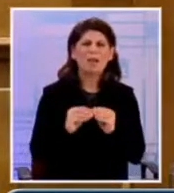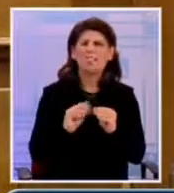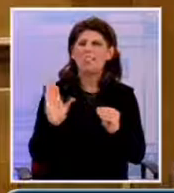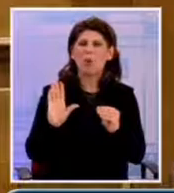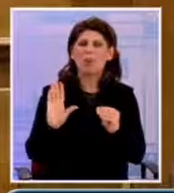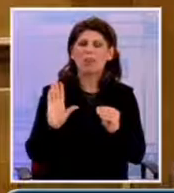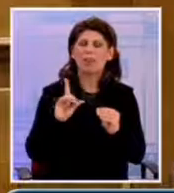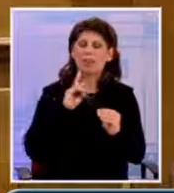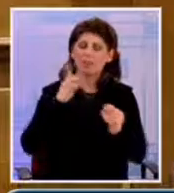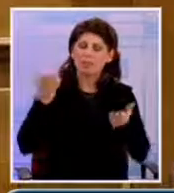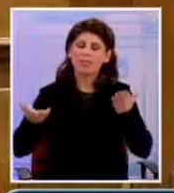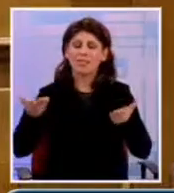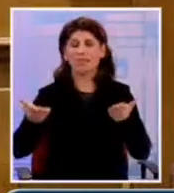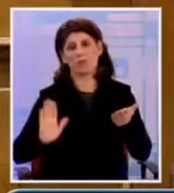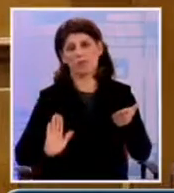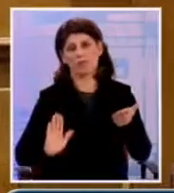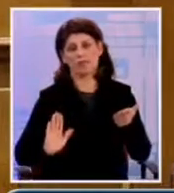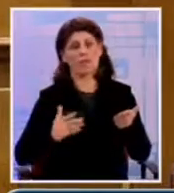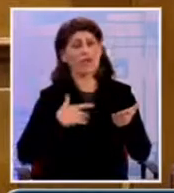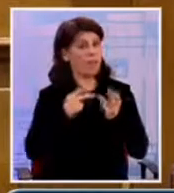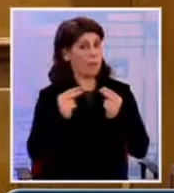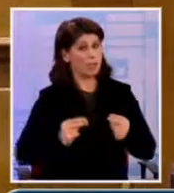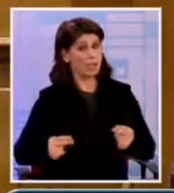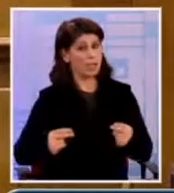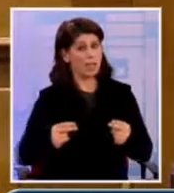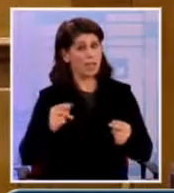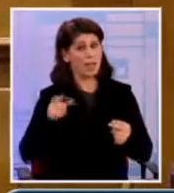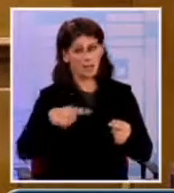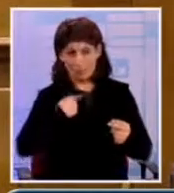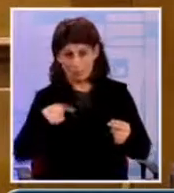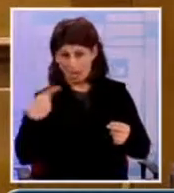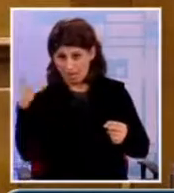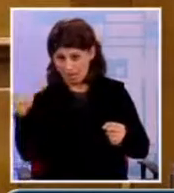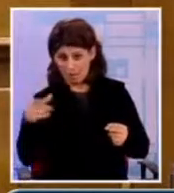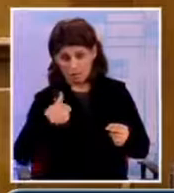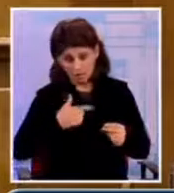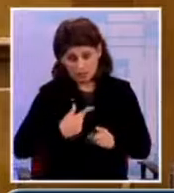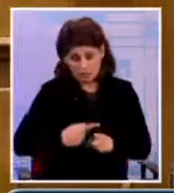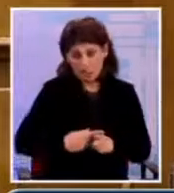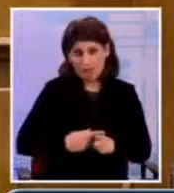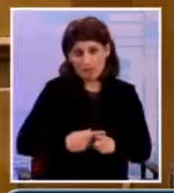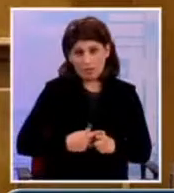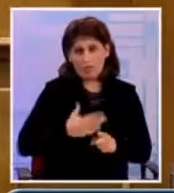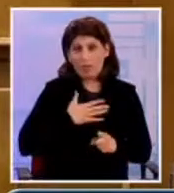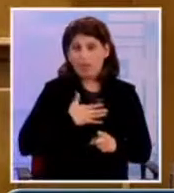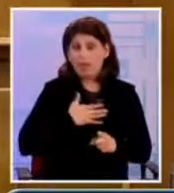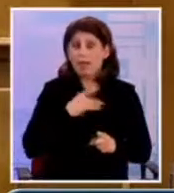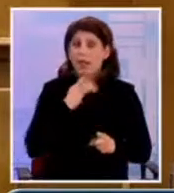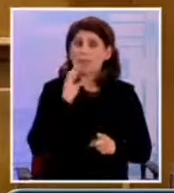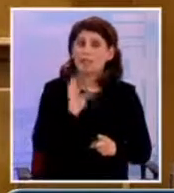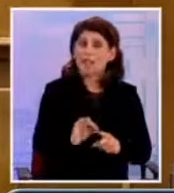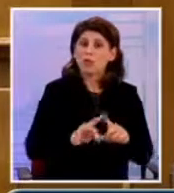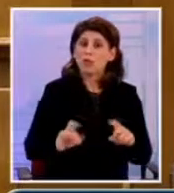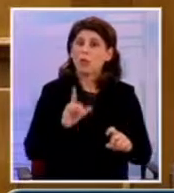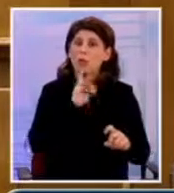συγκρίνουμε. Επομένως, στο όνομα αυτής της συμπεριφοράς της χώρας μας, για να μην οδηγηθούν τα πράγματα